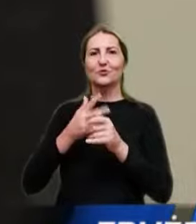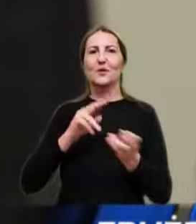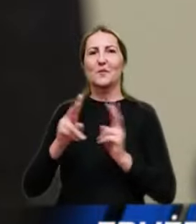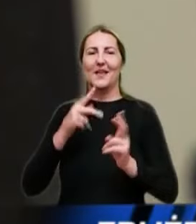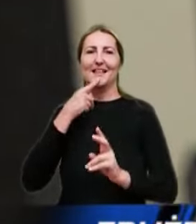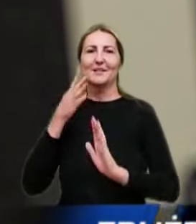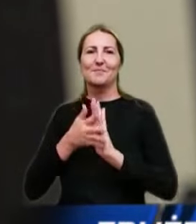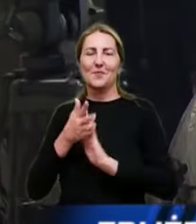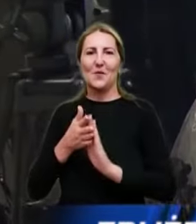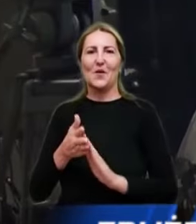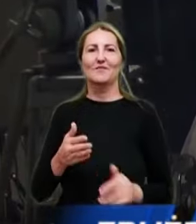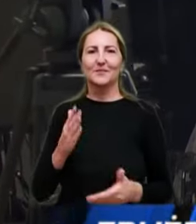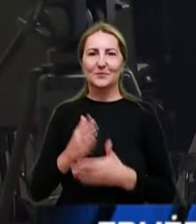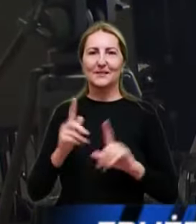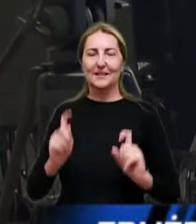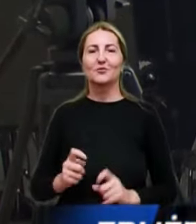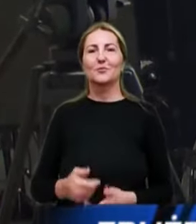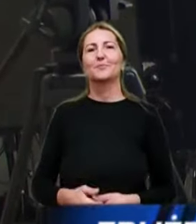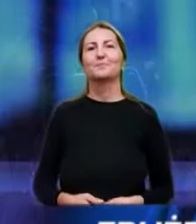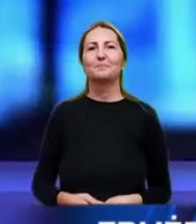migowy. Bydgoszcz, Marcelina Bociek.